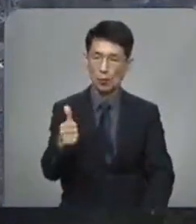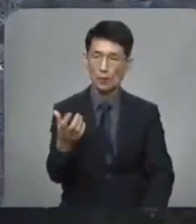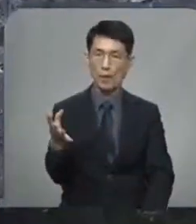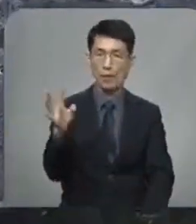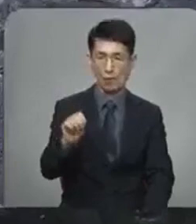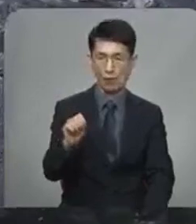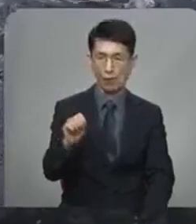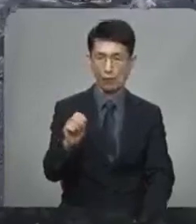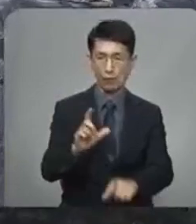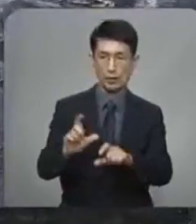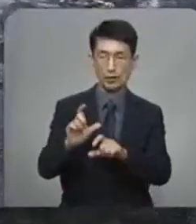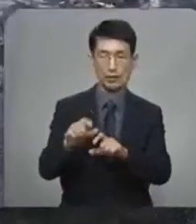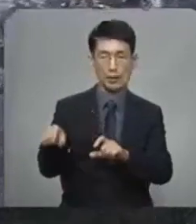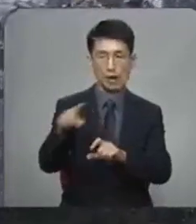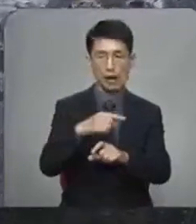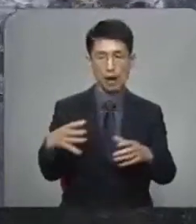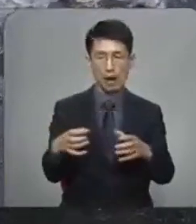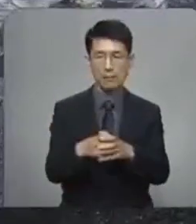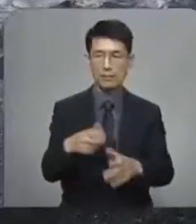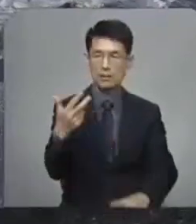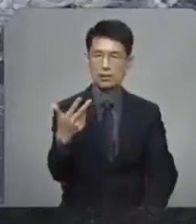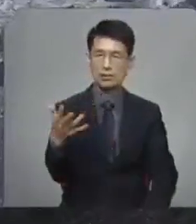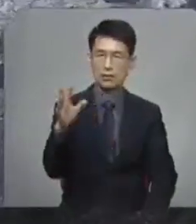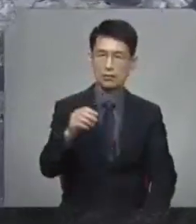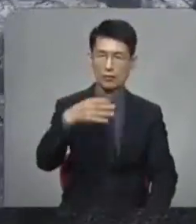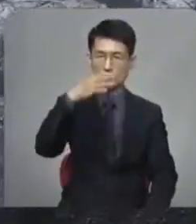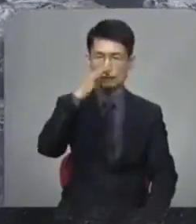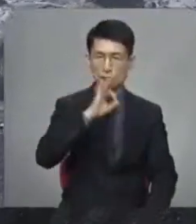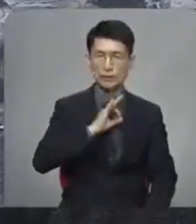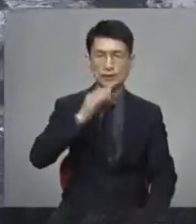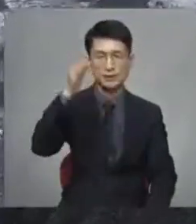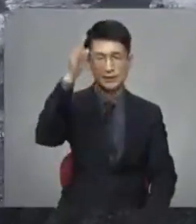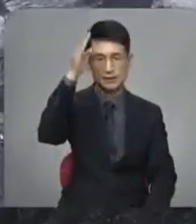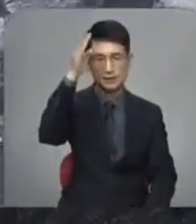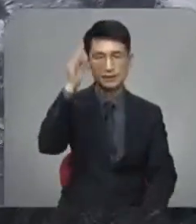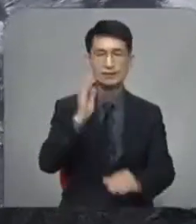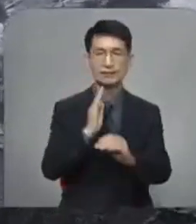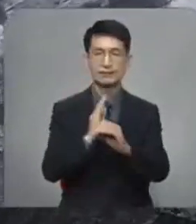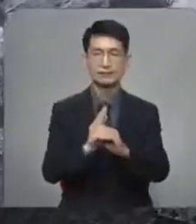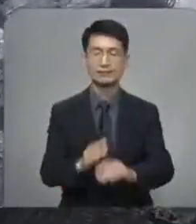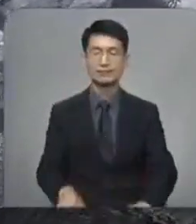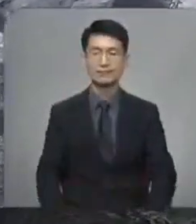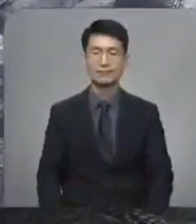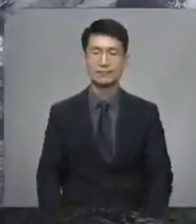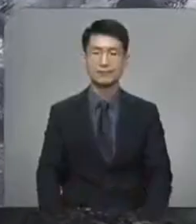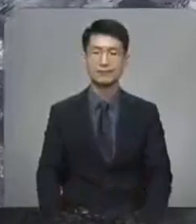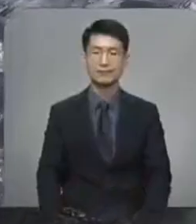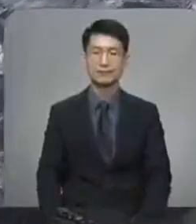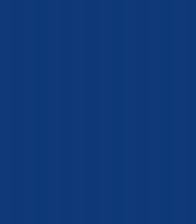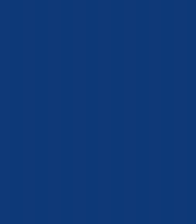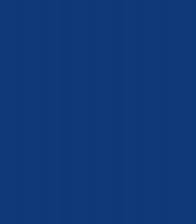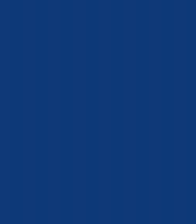비롯해 최소 7,000억 원의 경제 효과를 거둘 것으로 기대하고 있습니다. KBS 뉴스 김문영입니다.